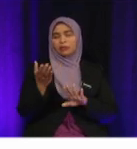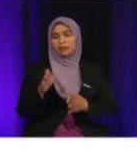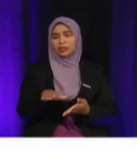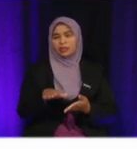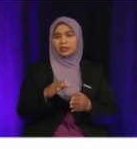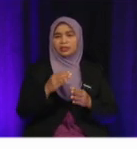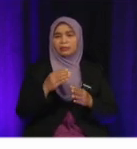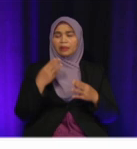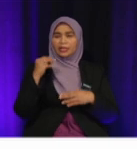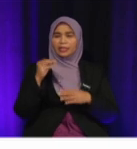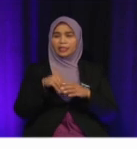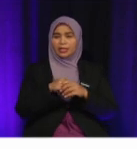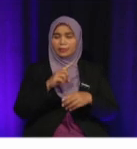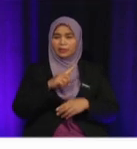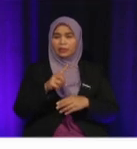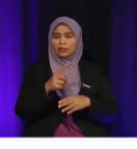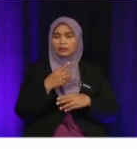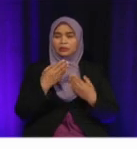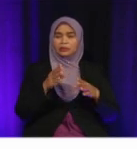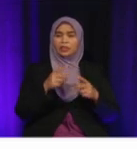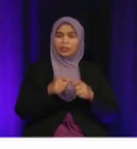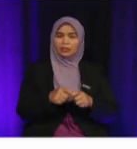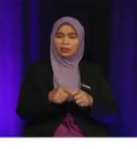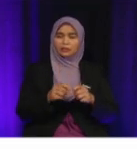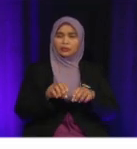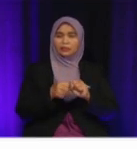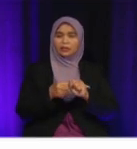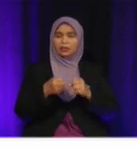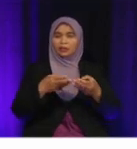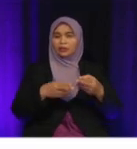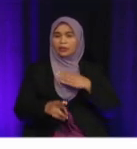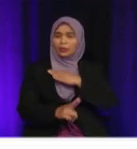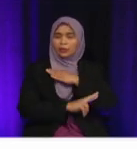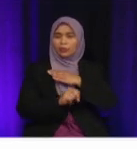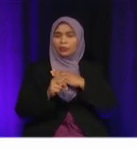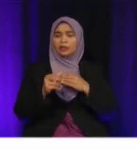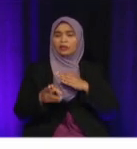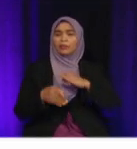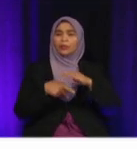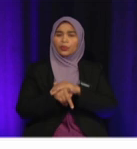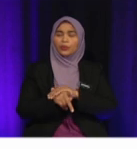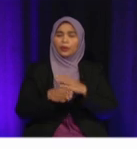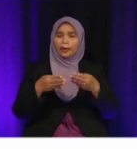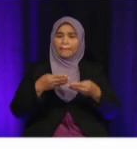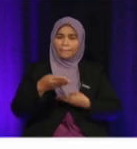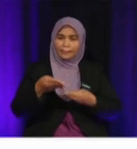telah menentukan hukuman bunuh balas, iaitu mati. Tapi sebab saya